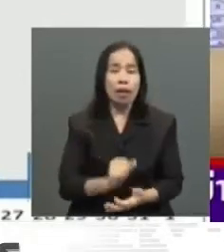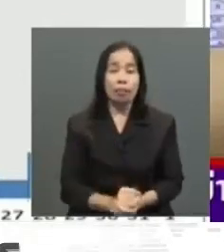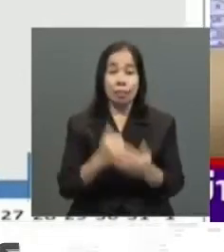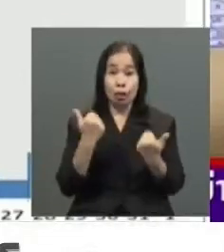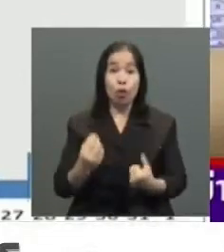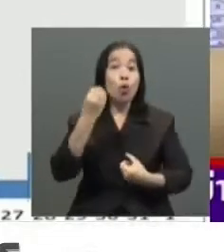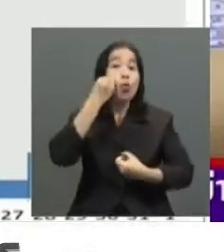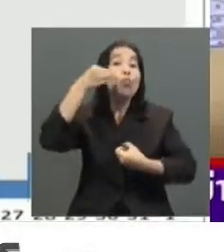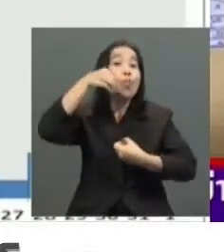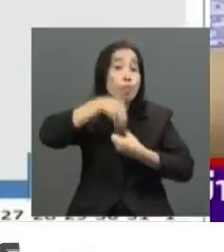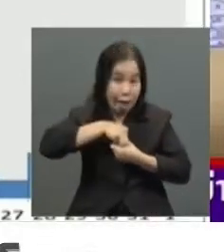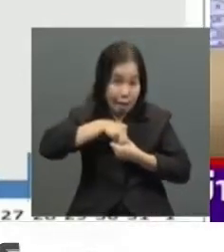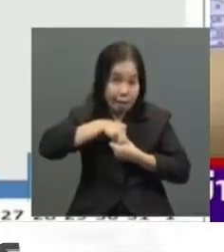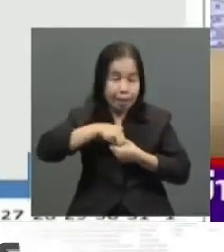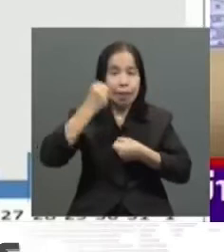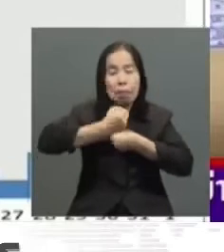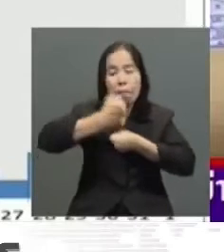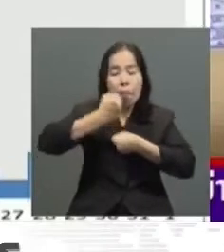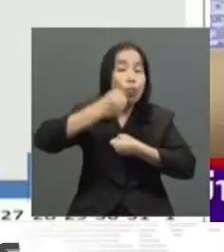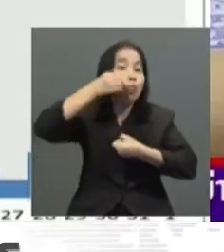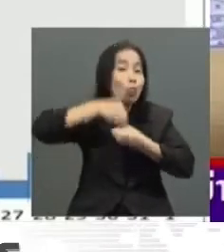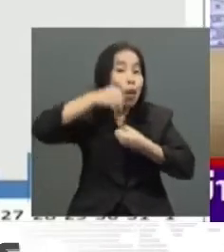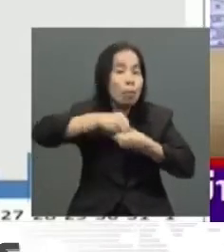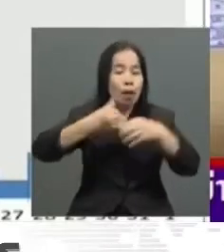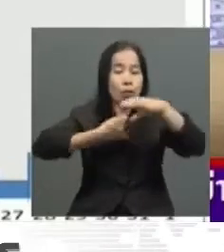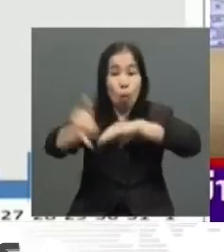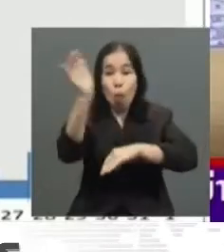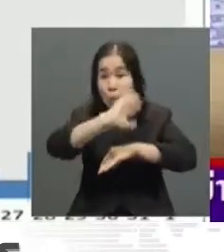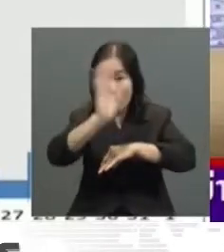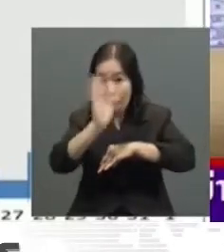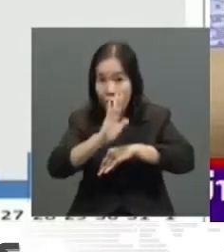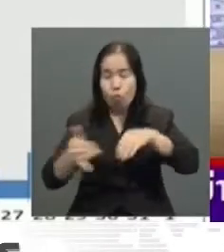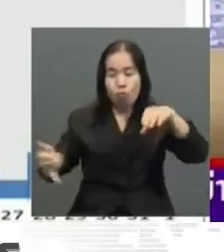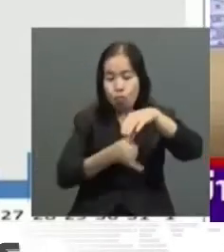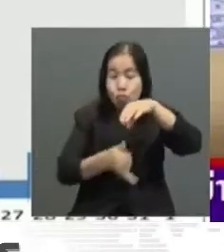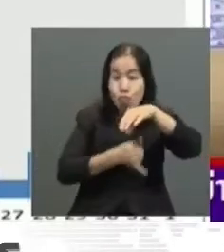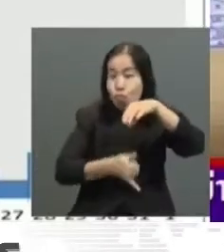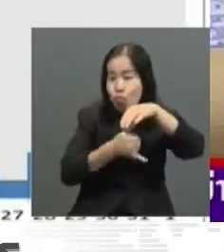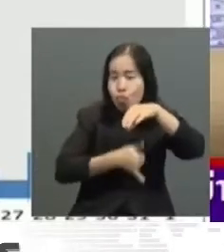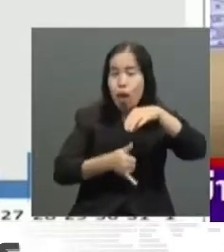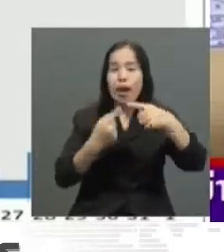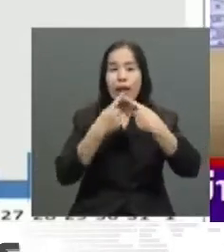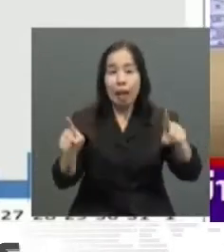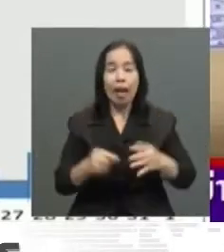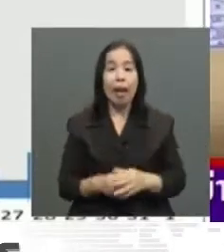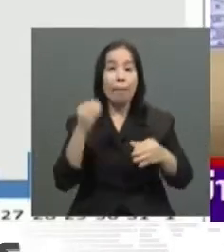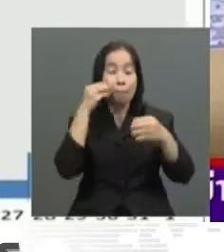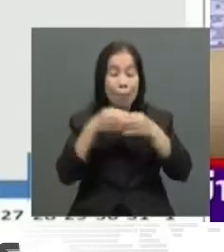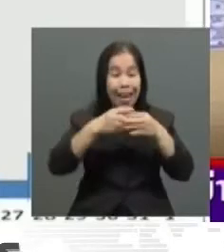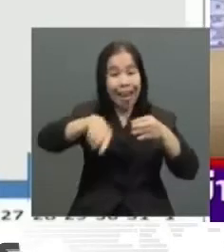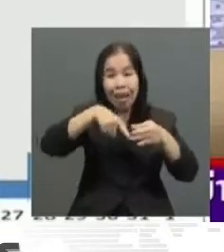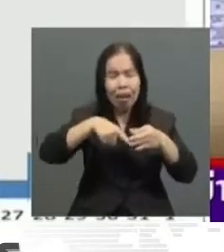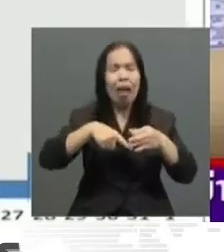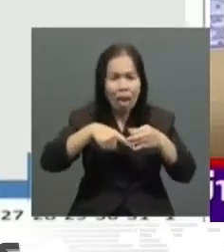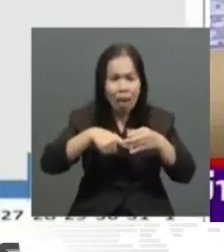อยู่บ้านการรณรงค์ให้อยู่บ้านกลับบ้านแต่จำนวนการติดในบ้านไม่ลดล